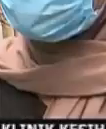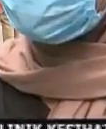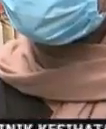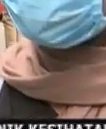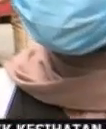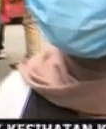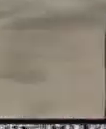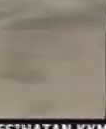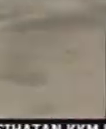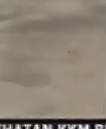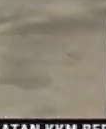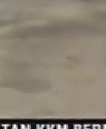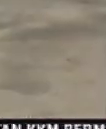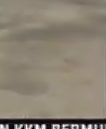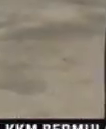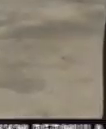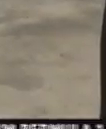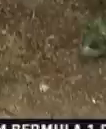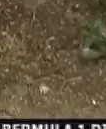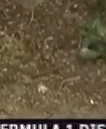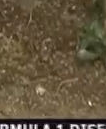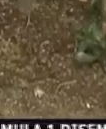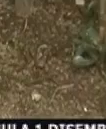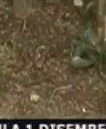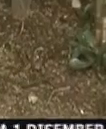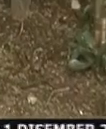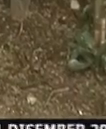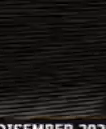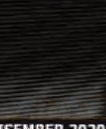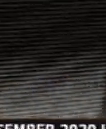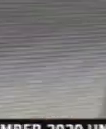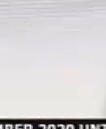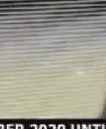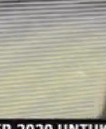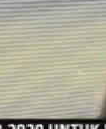Televisyen. TV lah. Televisyen lah. Televisyen.